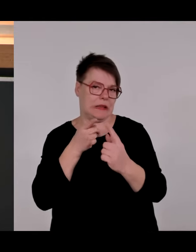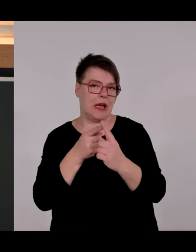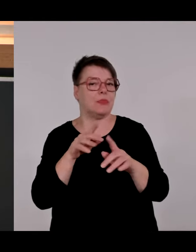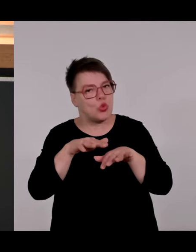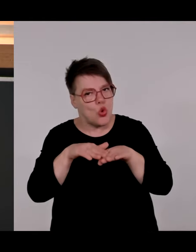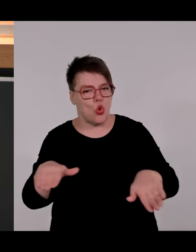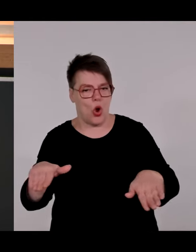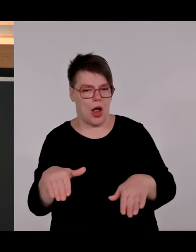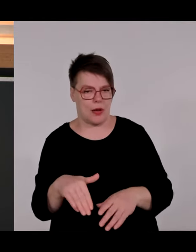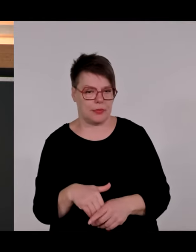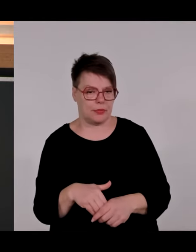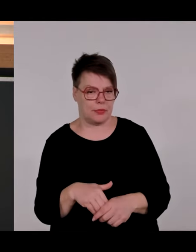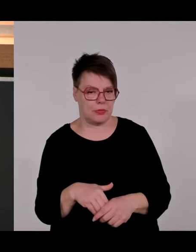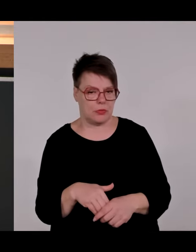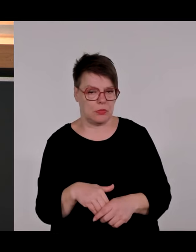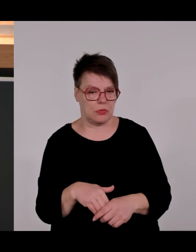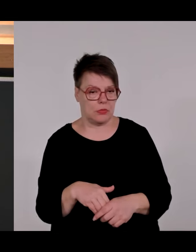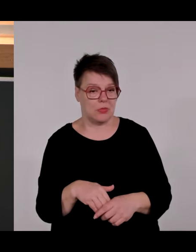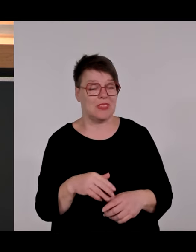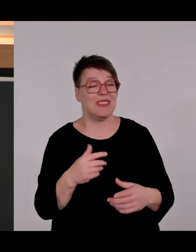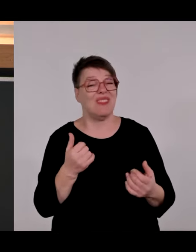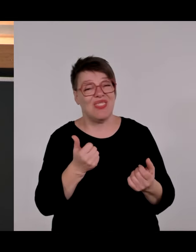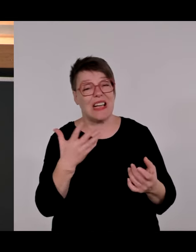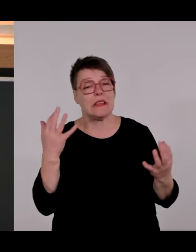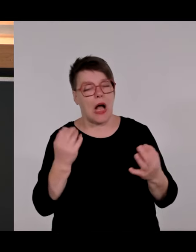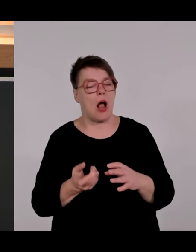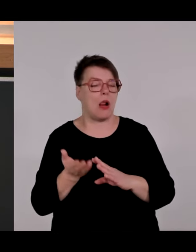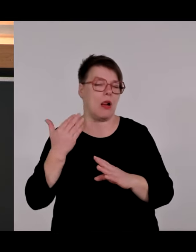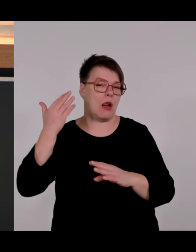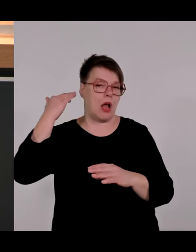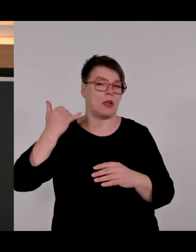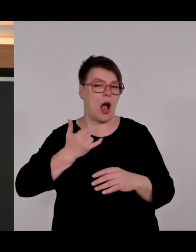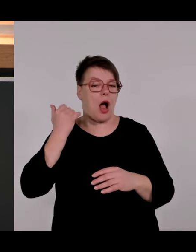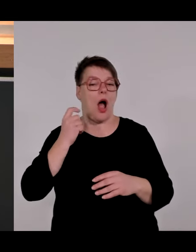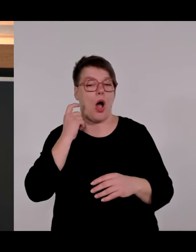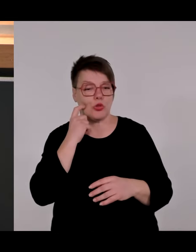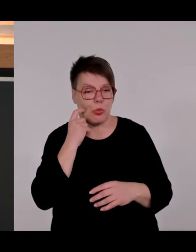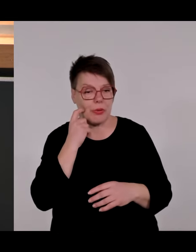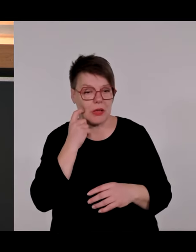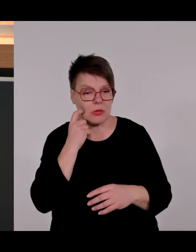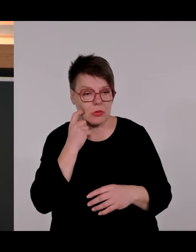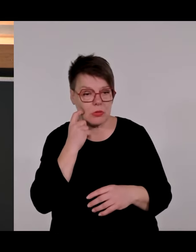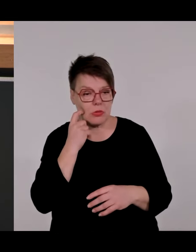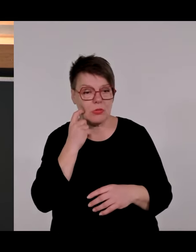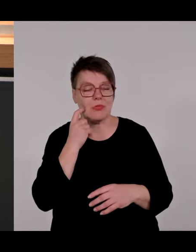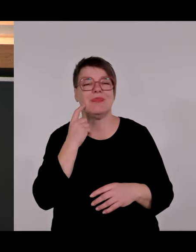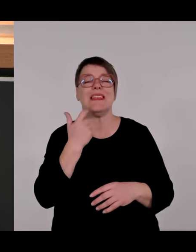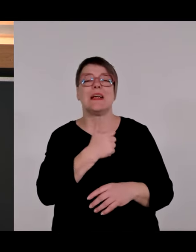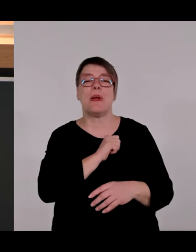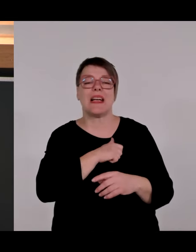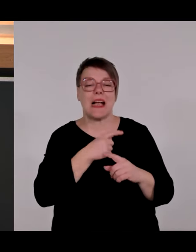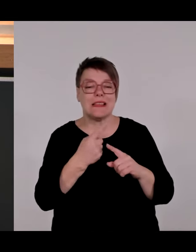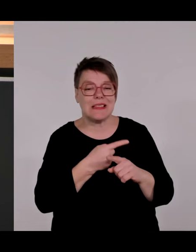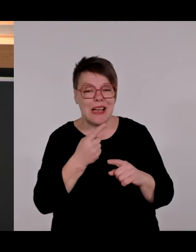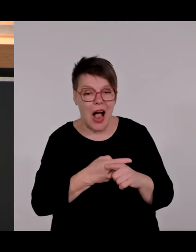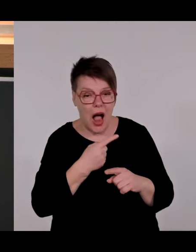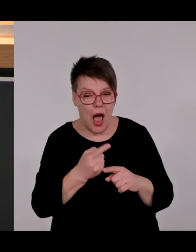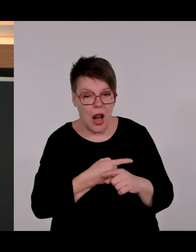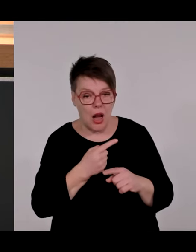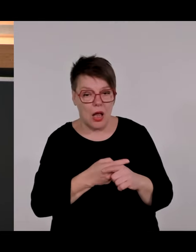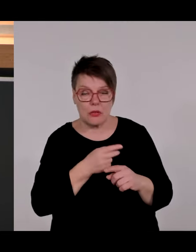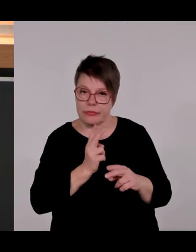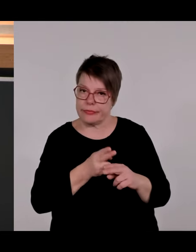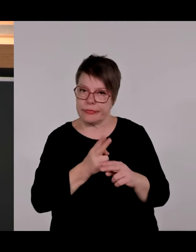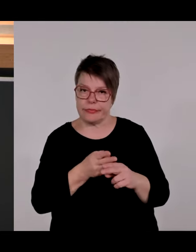Die Kriminalitätszahlen sind so, wie sie sind. Jetzt probieren wir den Zaun aus. Ja, und wir werden das auch wissenschaftlich